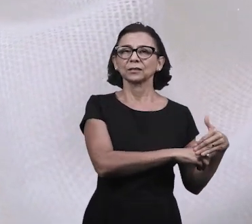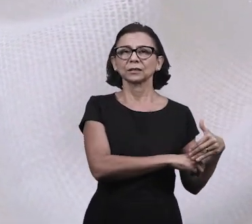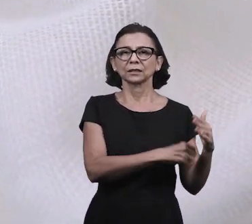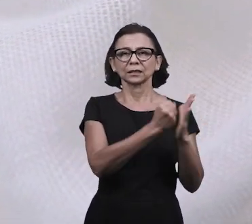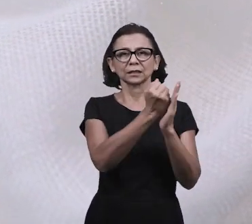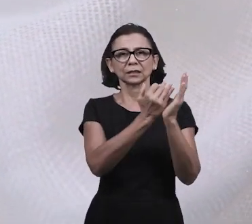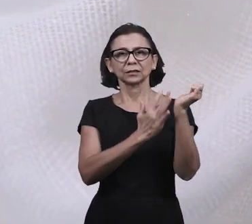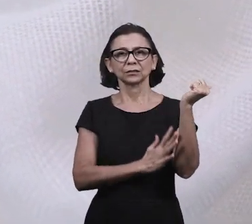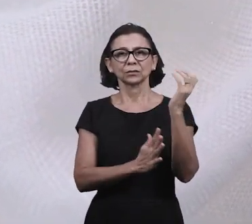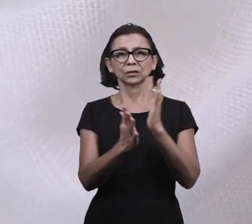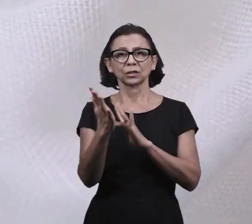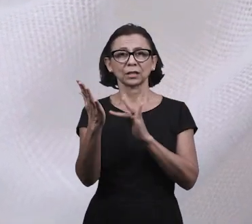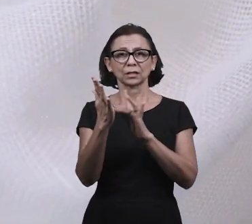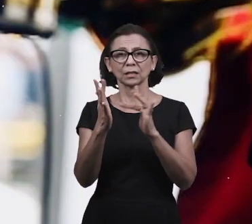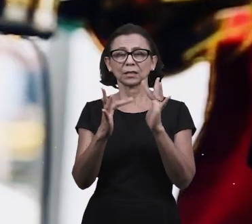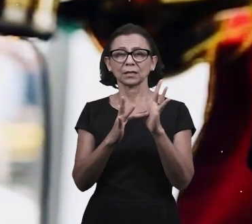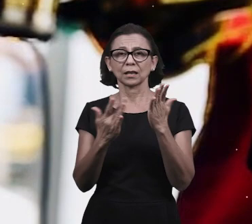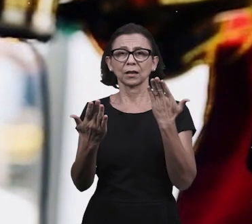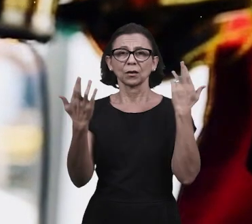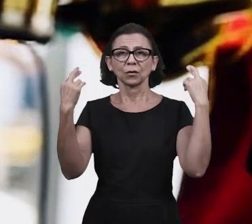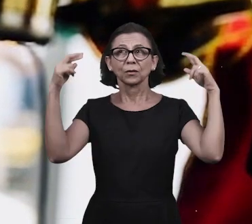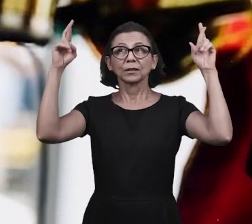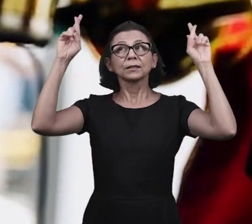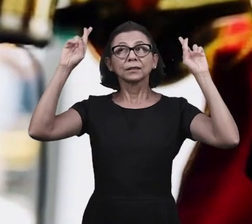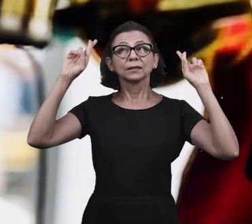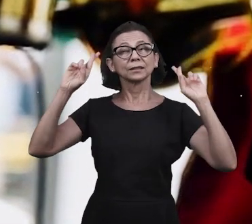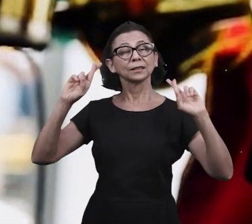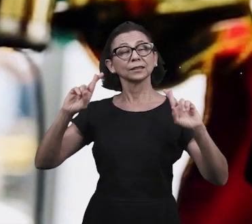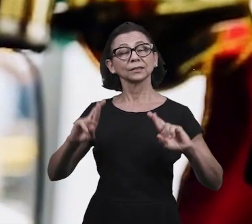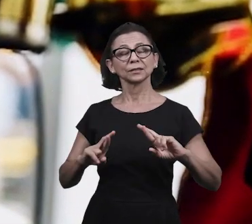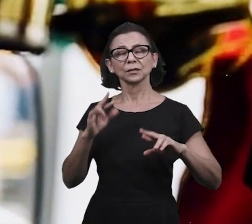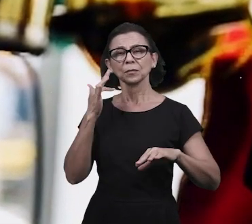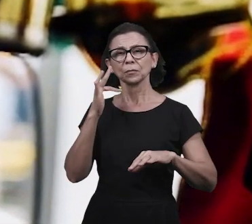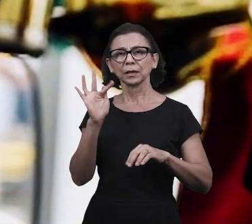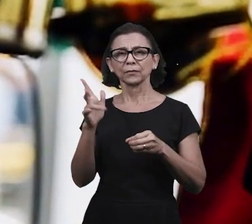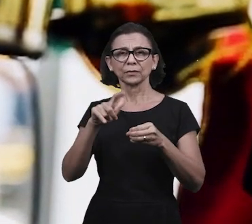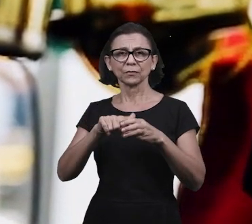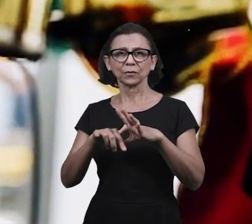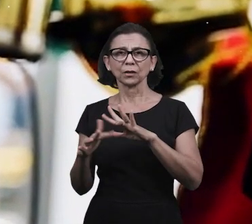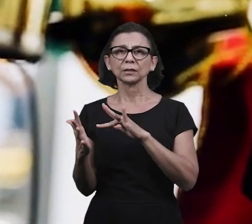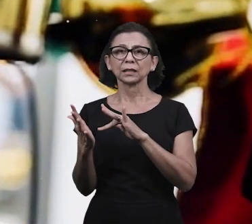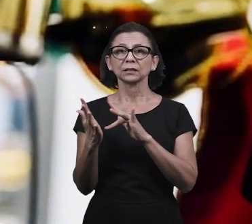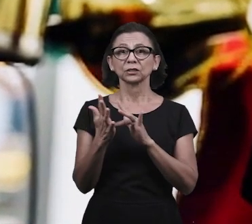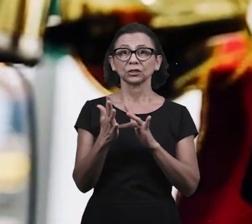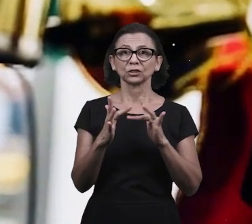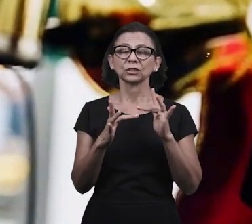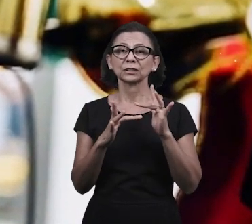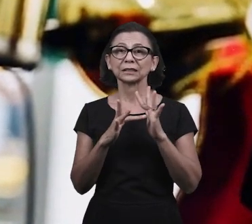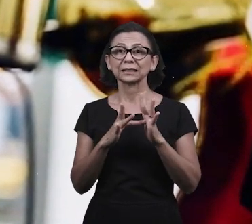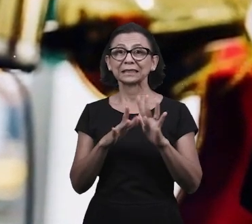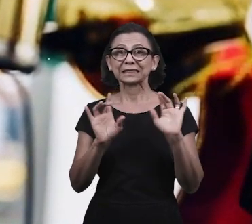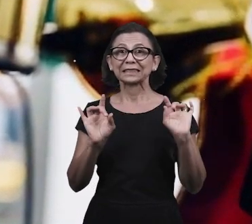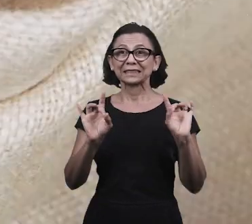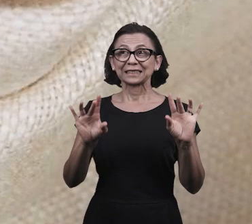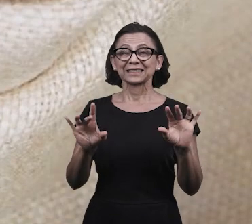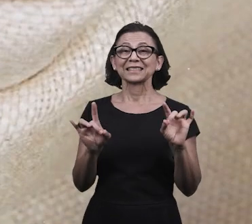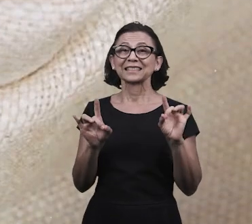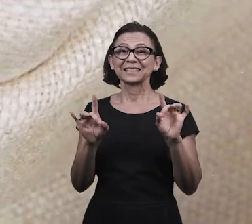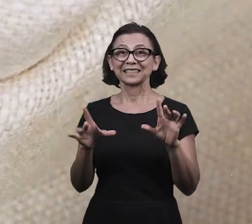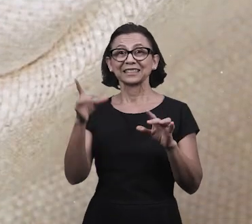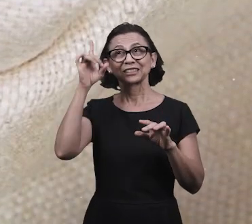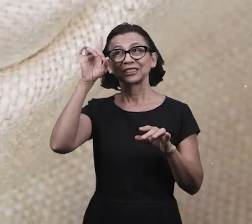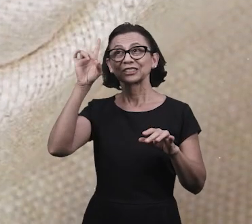no sangue do Cordeiro. Quando Jesus vier naquele grande